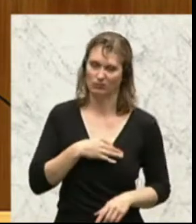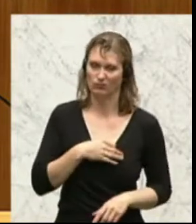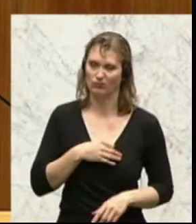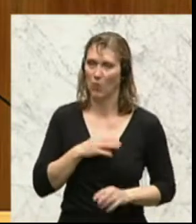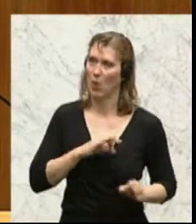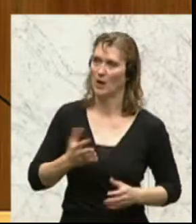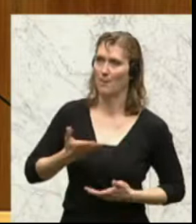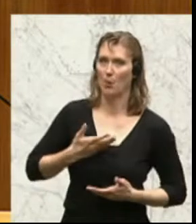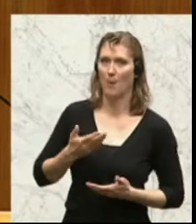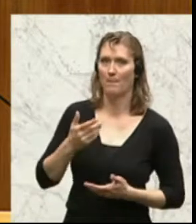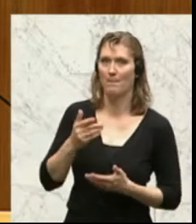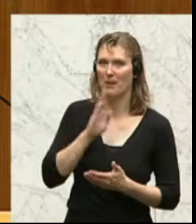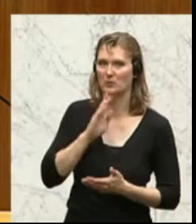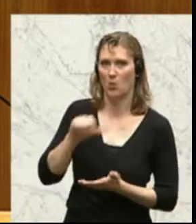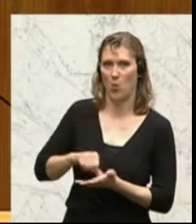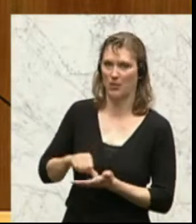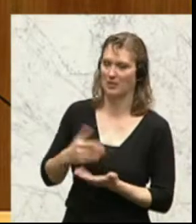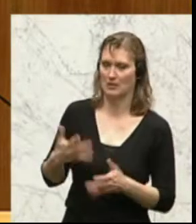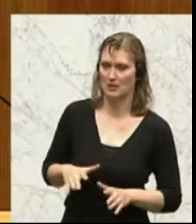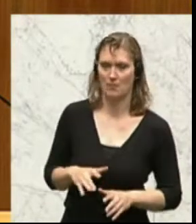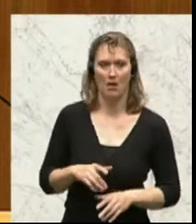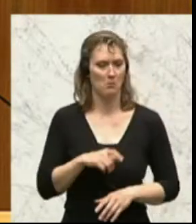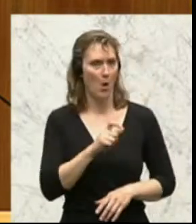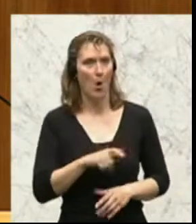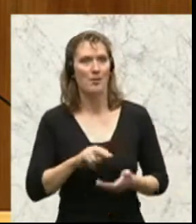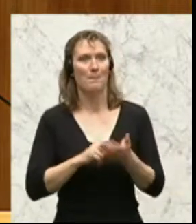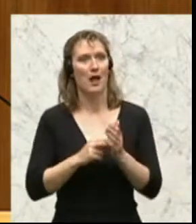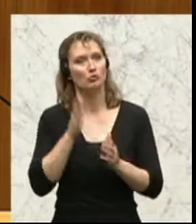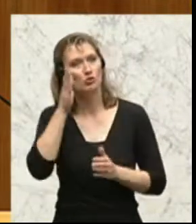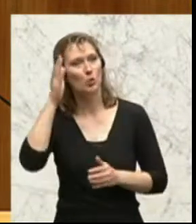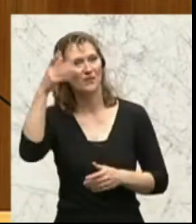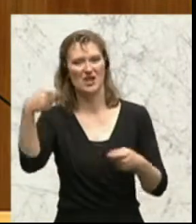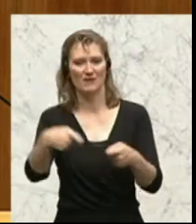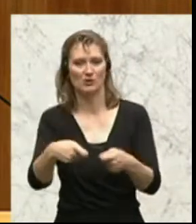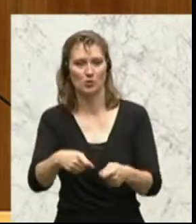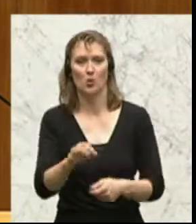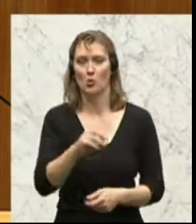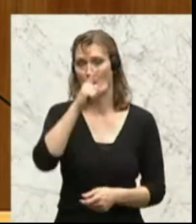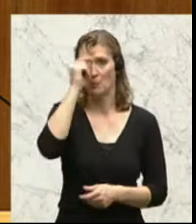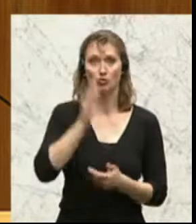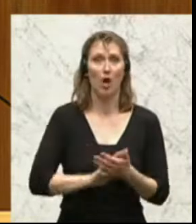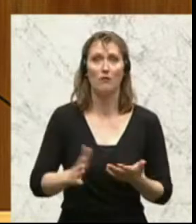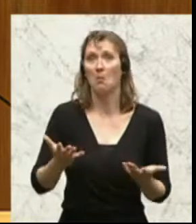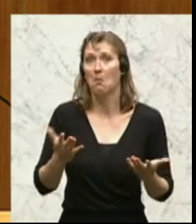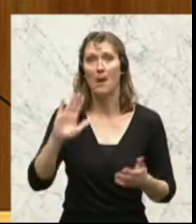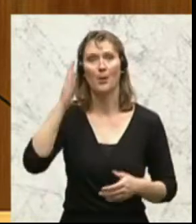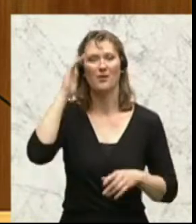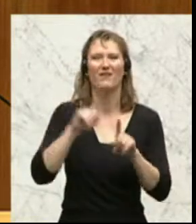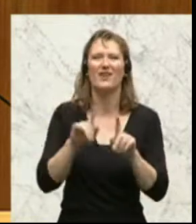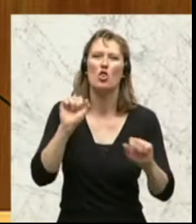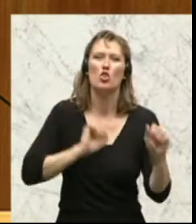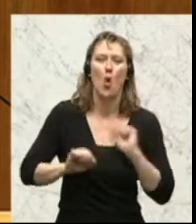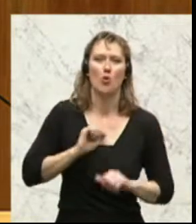mehr bekommen. Leute, die Investitionen planen. Oder vielleicht einfach Menschen, die sich den berühmten Notgroschen auf die Seite